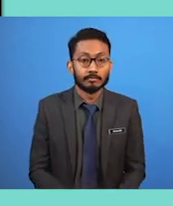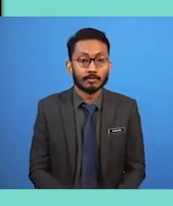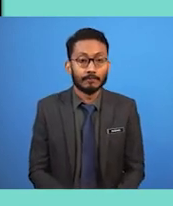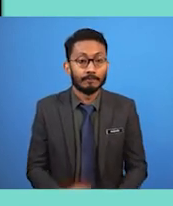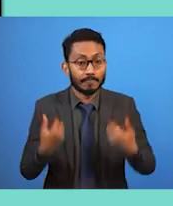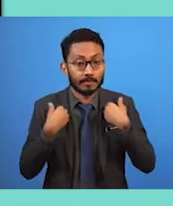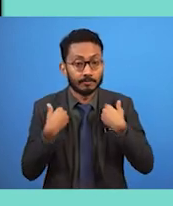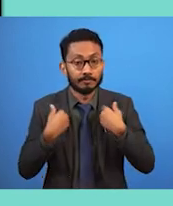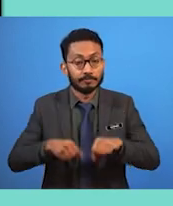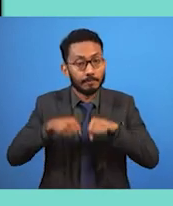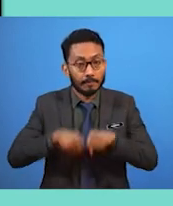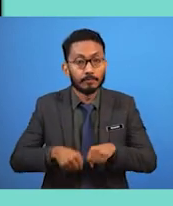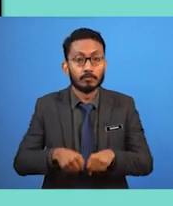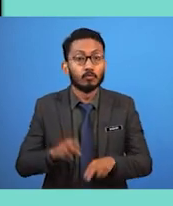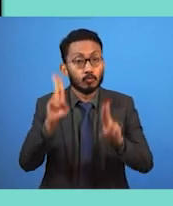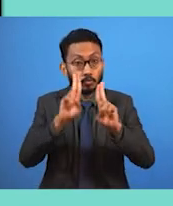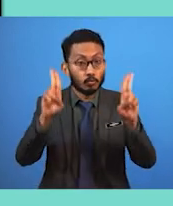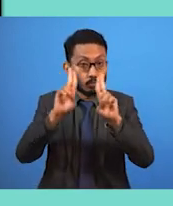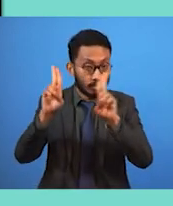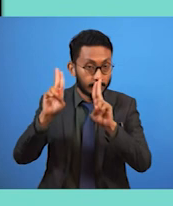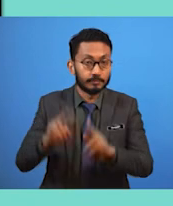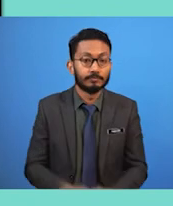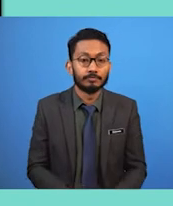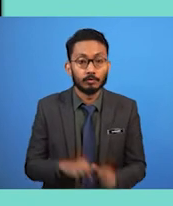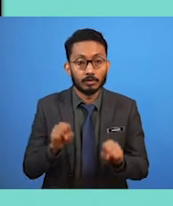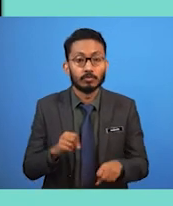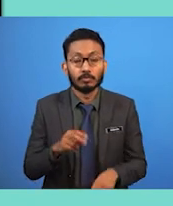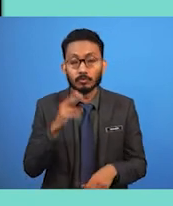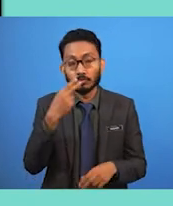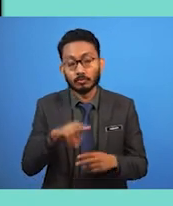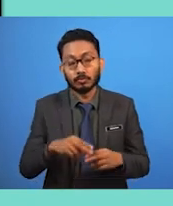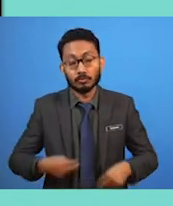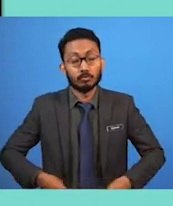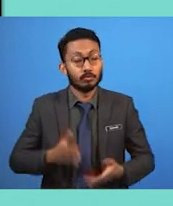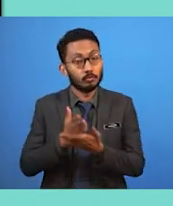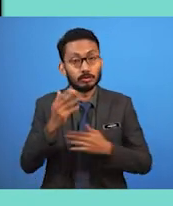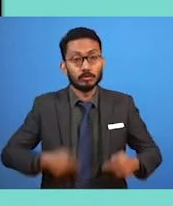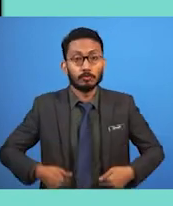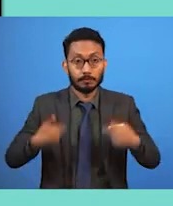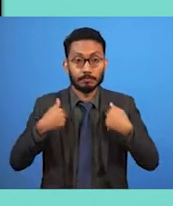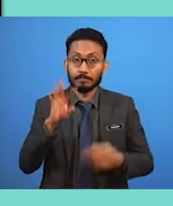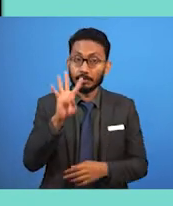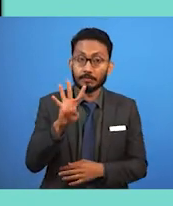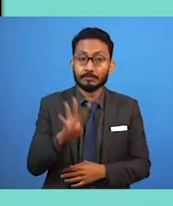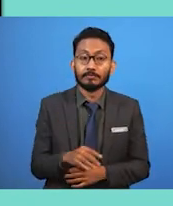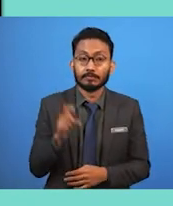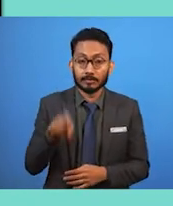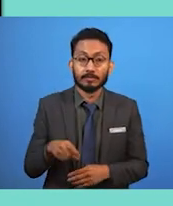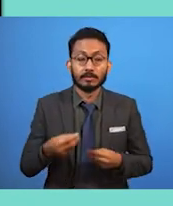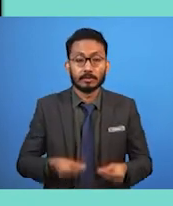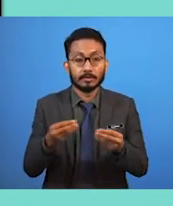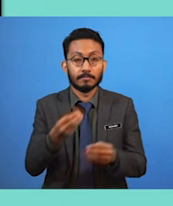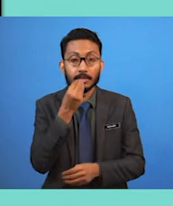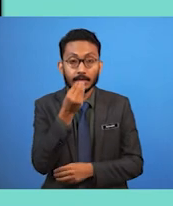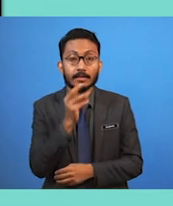pam pengudaraan bagi membolehkan ia untuk terus hidup. Yang keempat, ia perlu diberikan makan